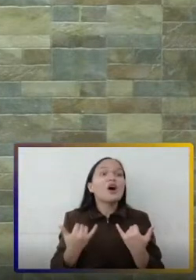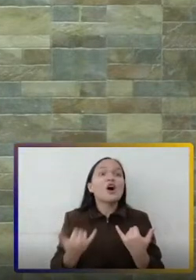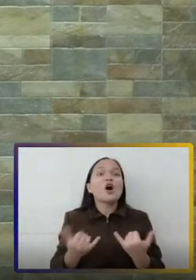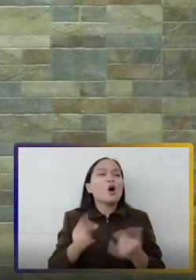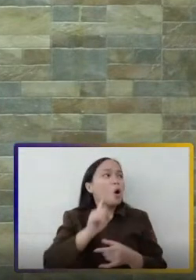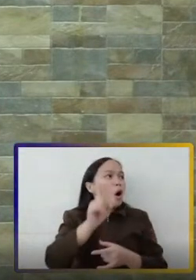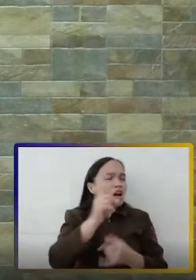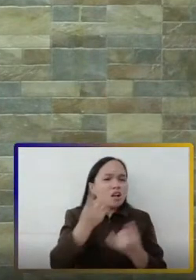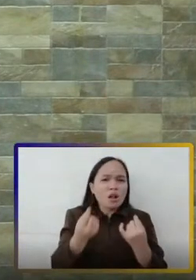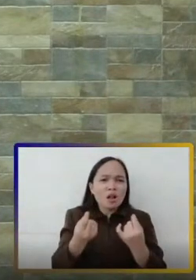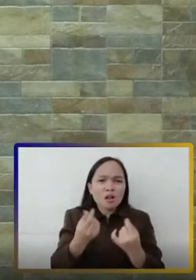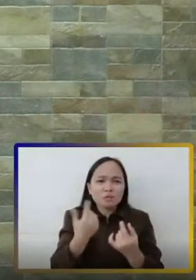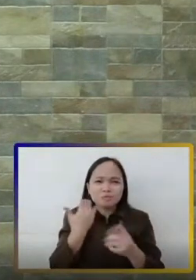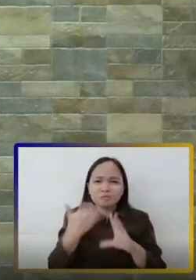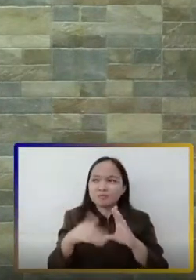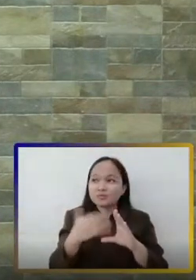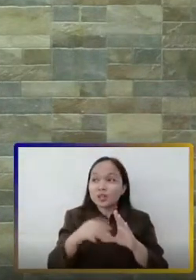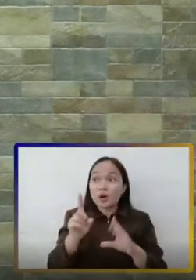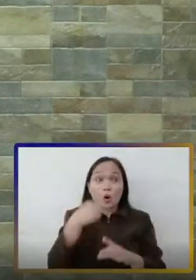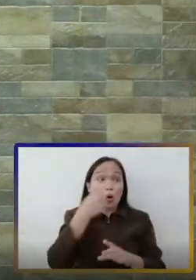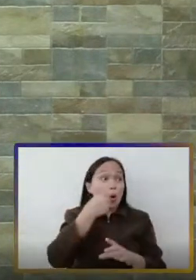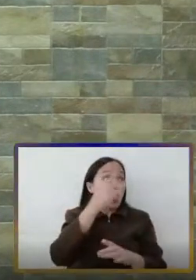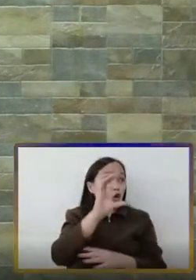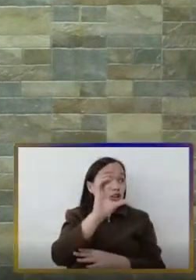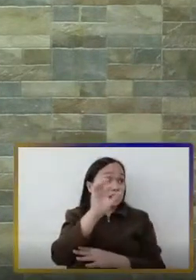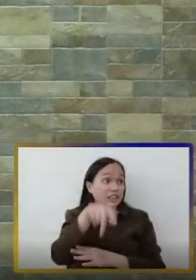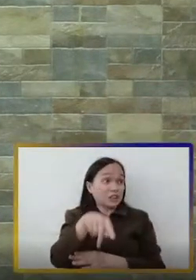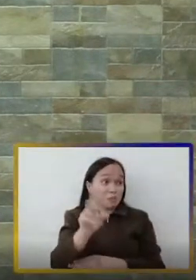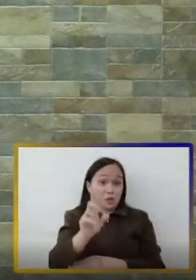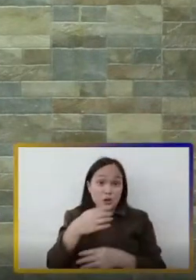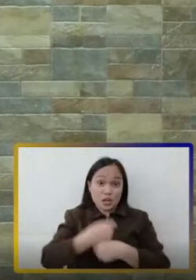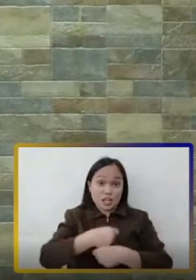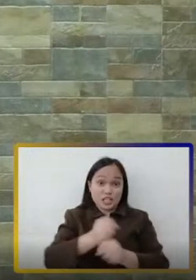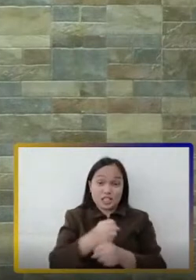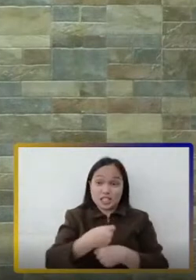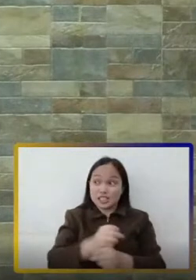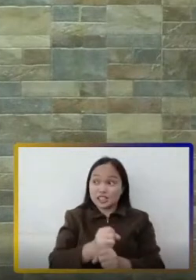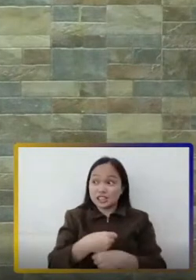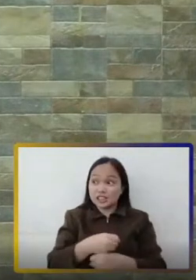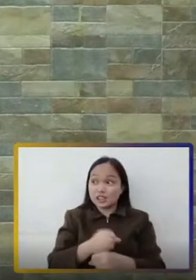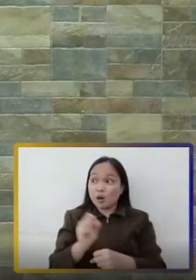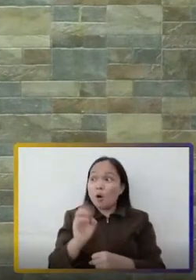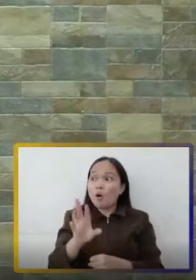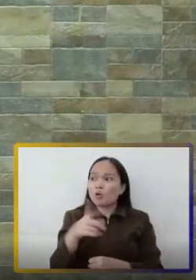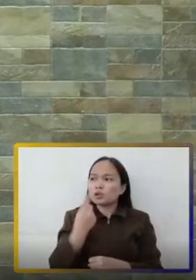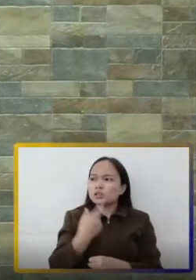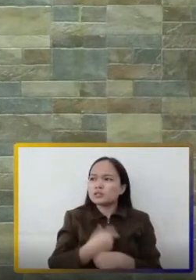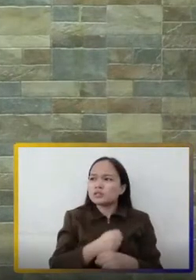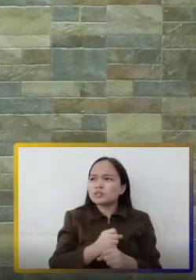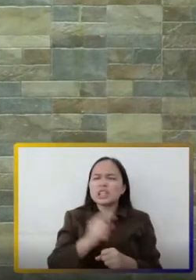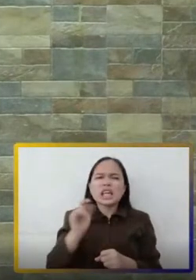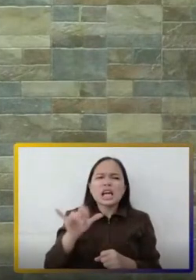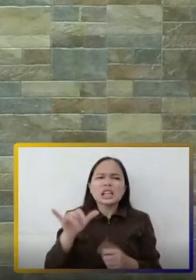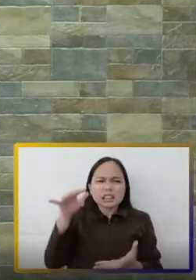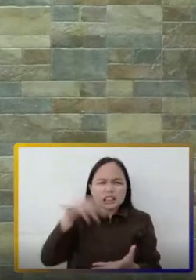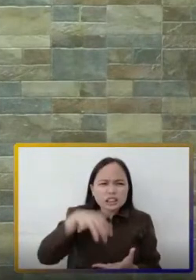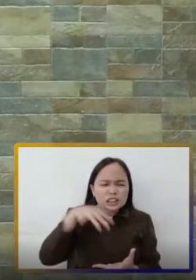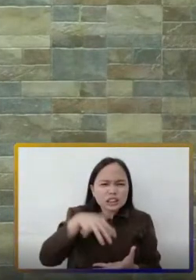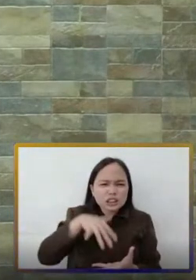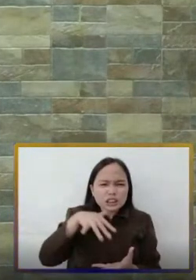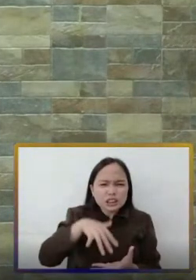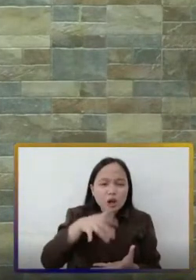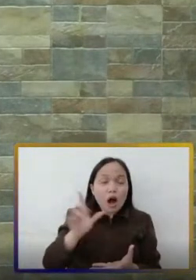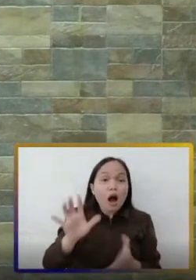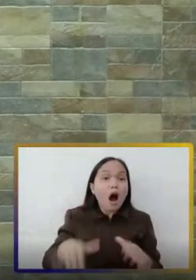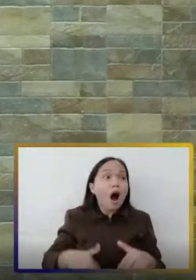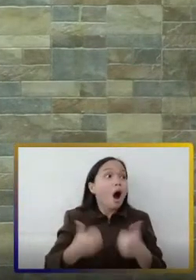Pag-aaralan nila yan. Yung mga gumagawa nito, yung gumagawa ng mga laman po yan, content, pinag-aaralan nila yan kung paano